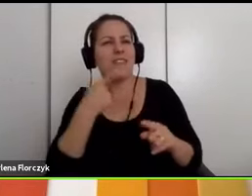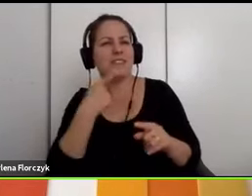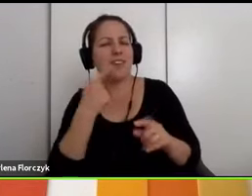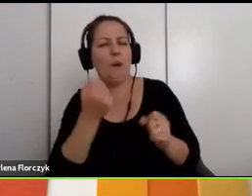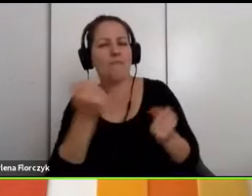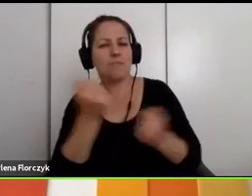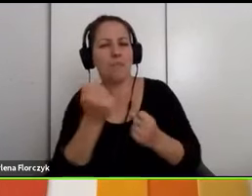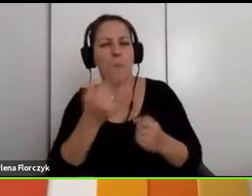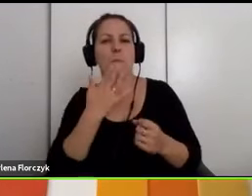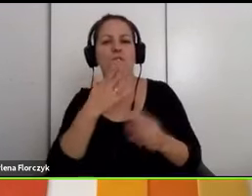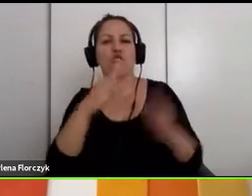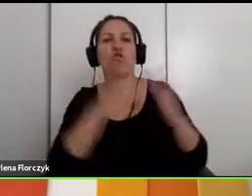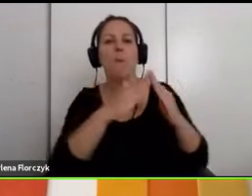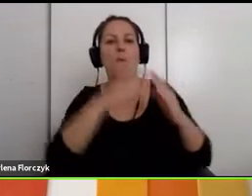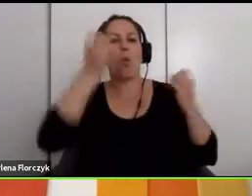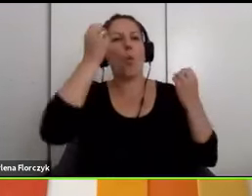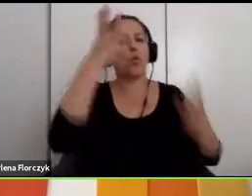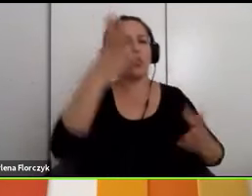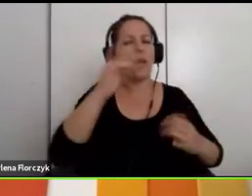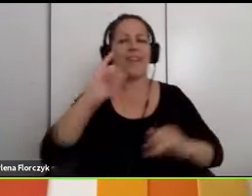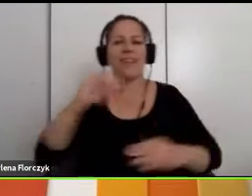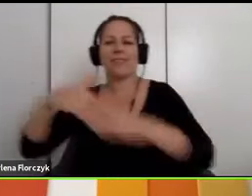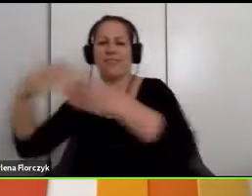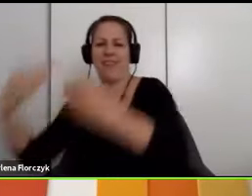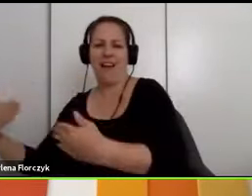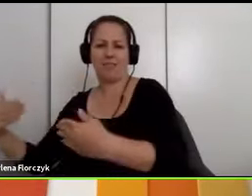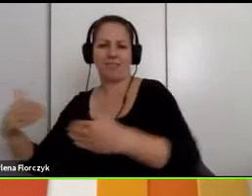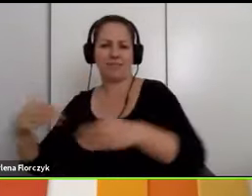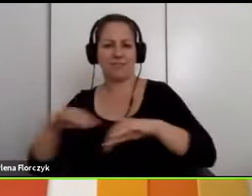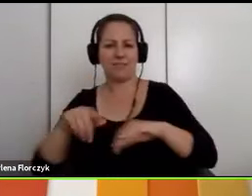że mówimy, że jest dom kultury i teatr. Bo nie wiem, czy